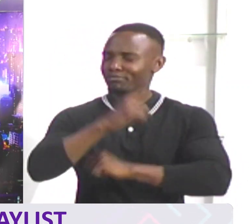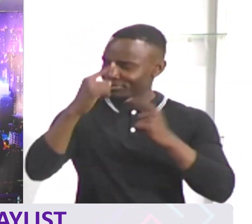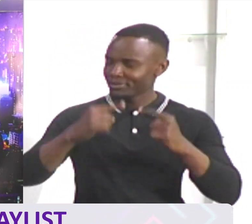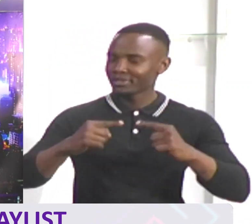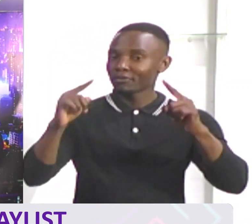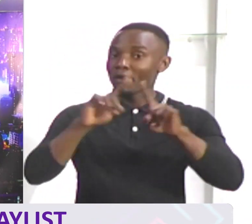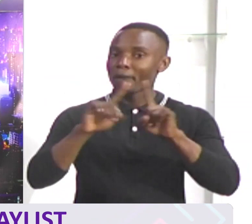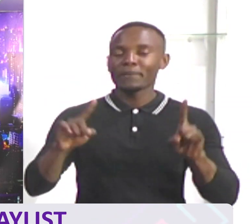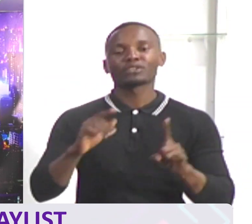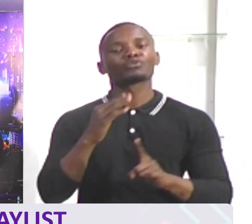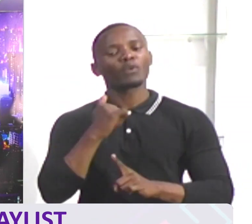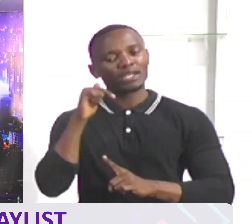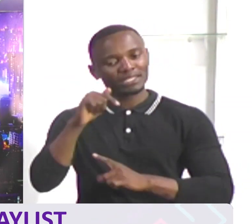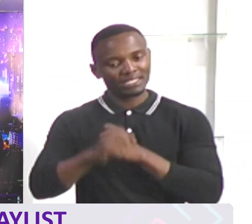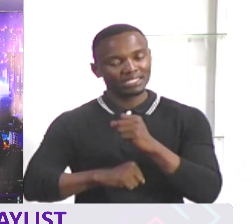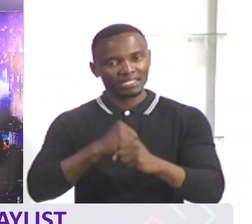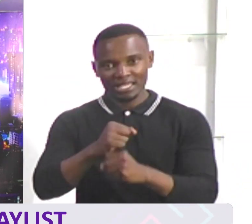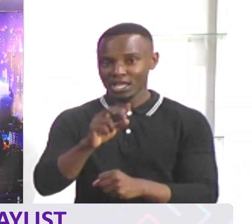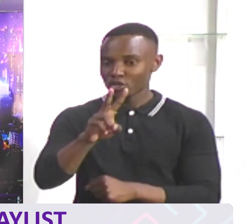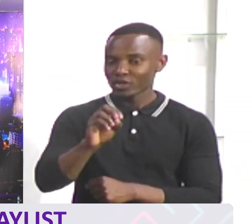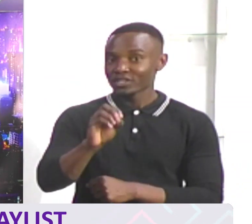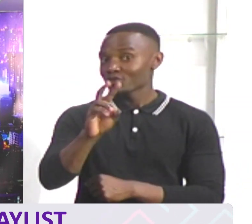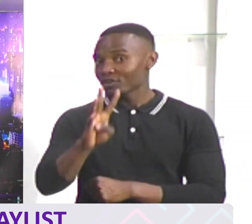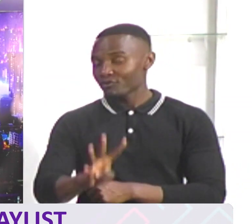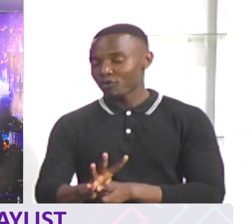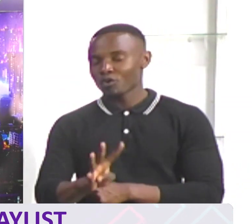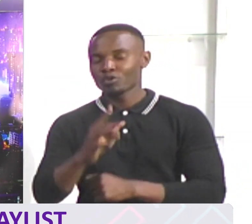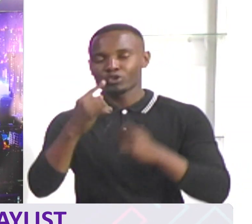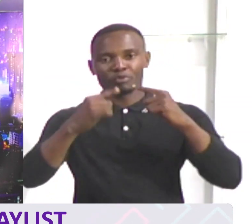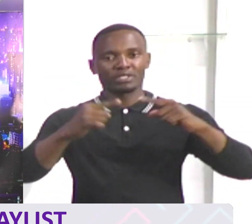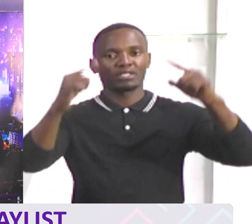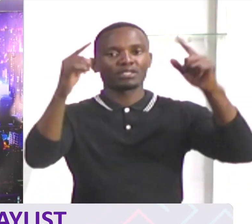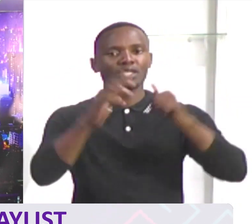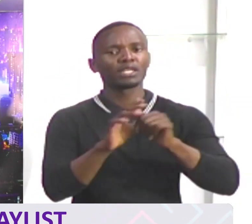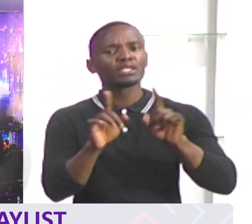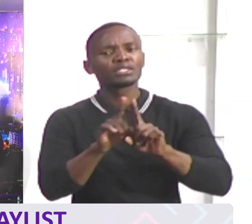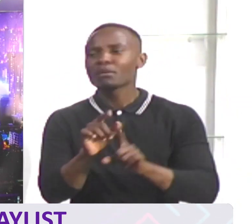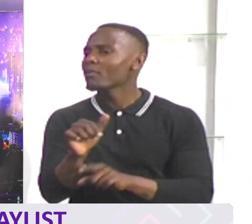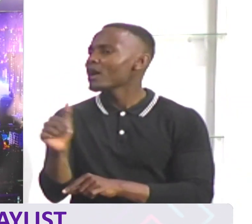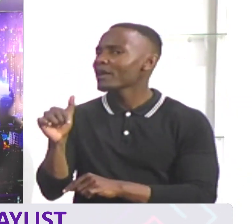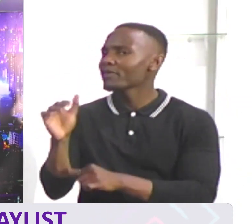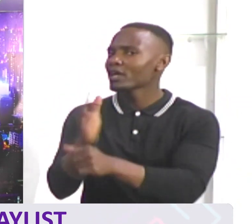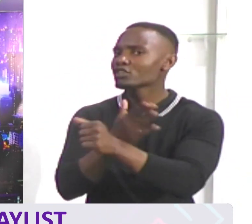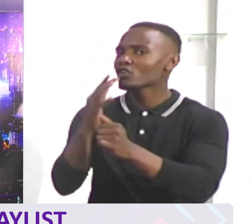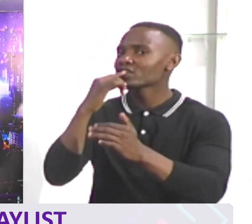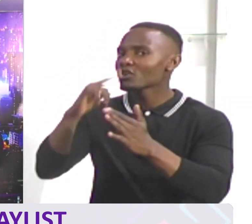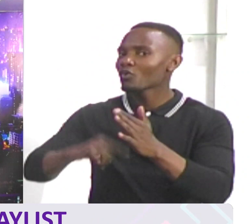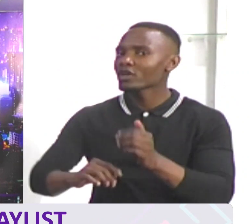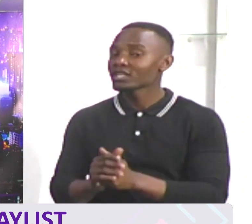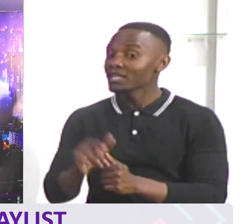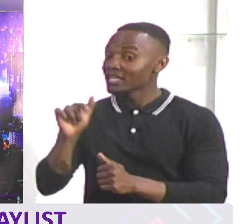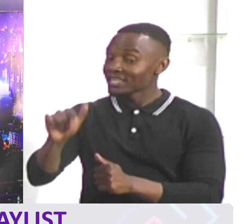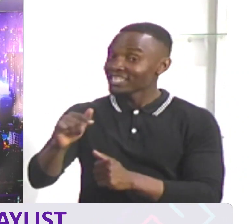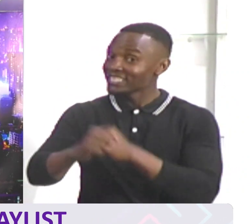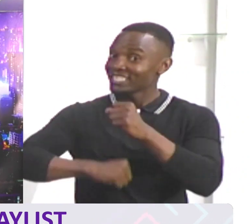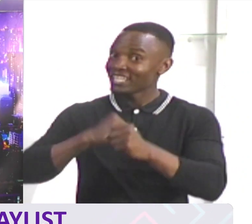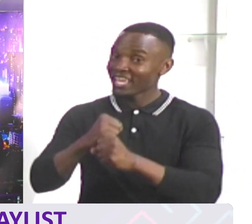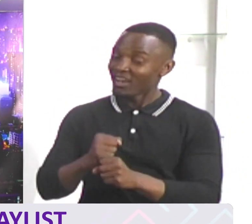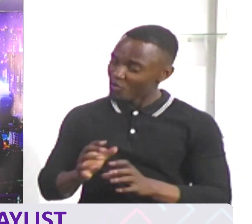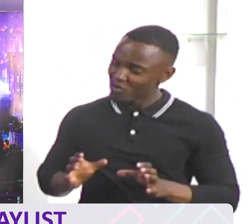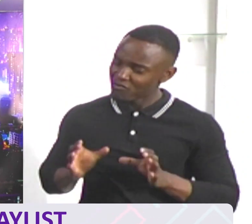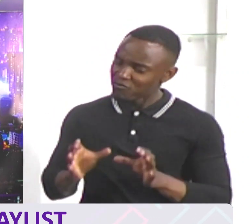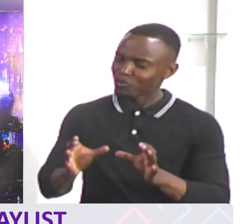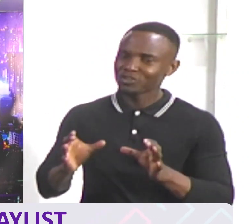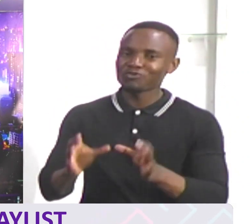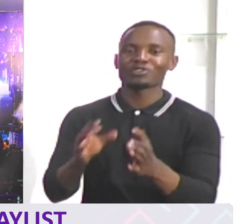tutaka 2024 ikue that year ya kujipa. Unajua nimesikia ngoma fulani inasema hii mwaka ni kuforce. Lazima uforce. Lazima